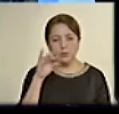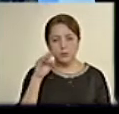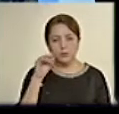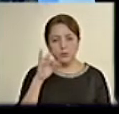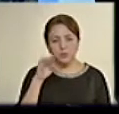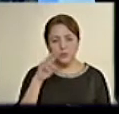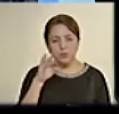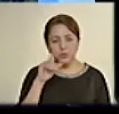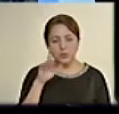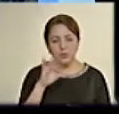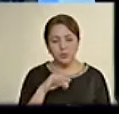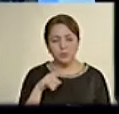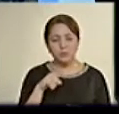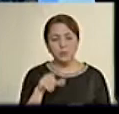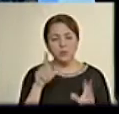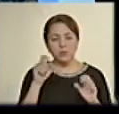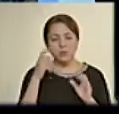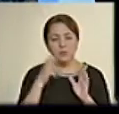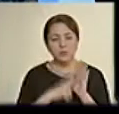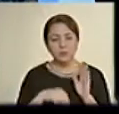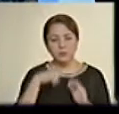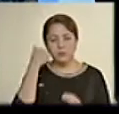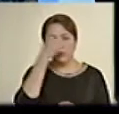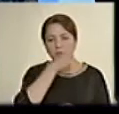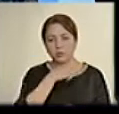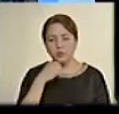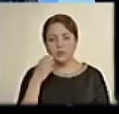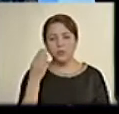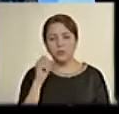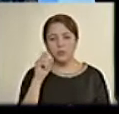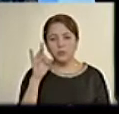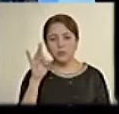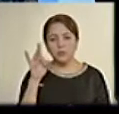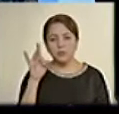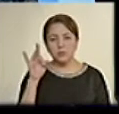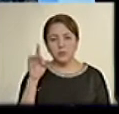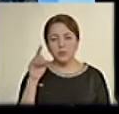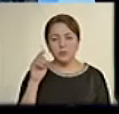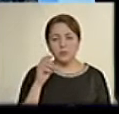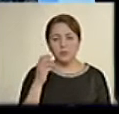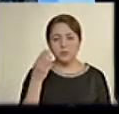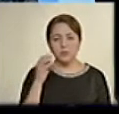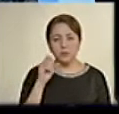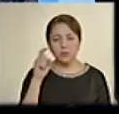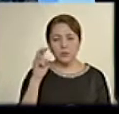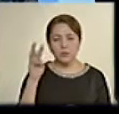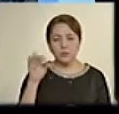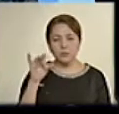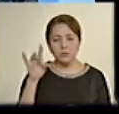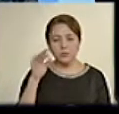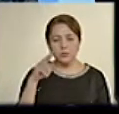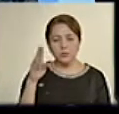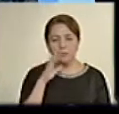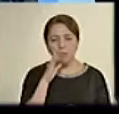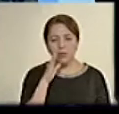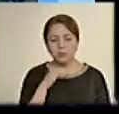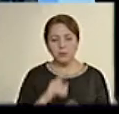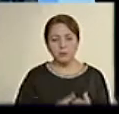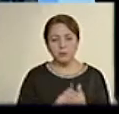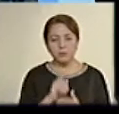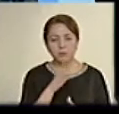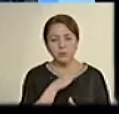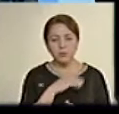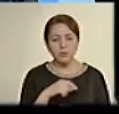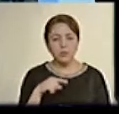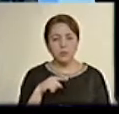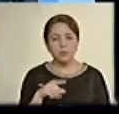ya'ni Amir Shohmurod, bilasiz, Mas'um Amir nomi bilan tanilgan Amir Shohmurod davrida boshlangan bo'lib,